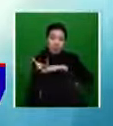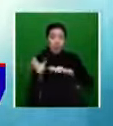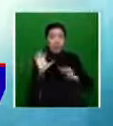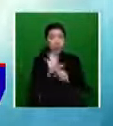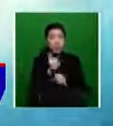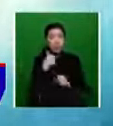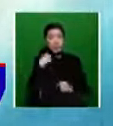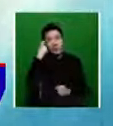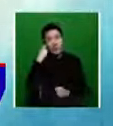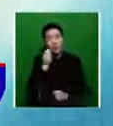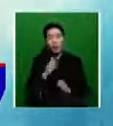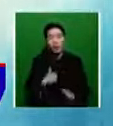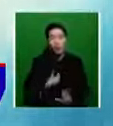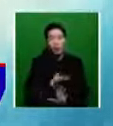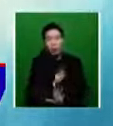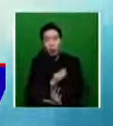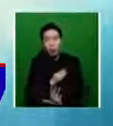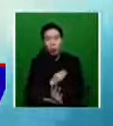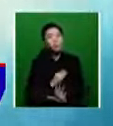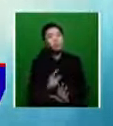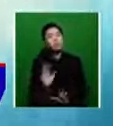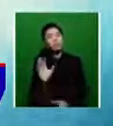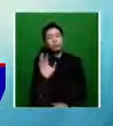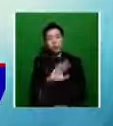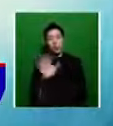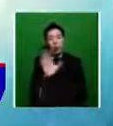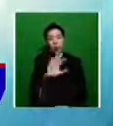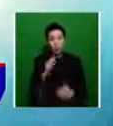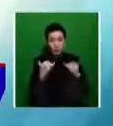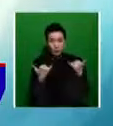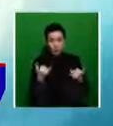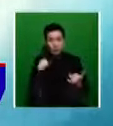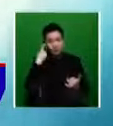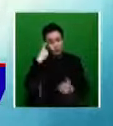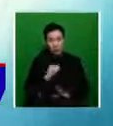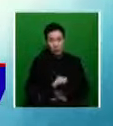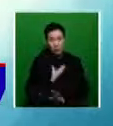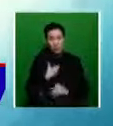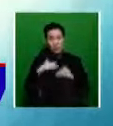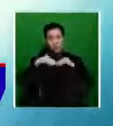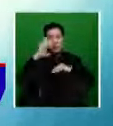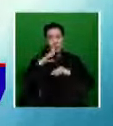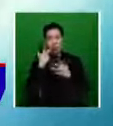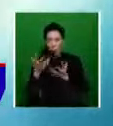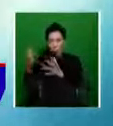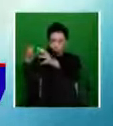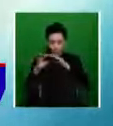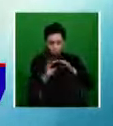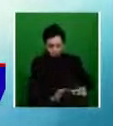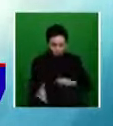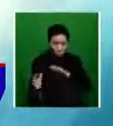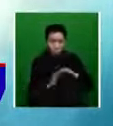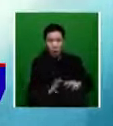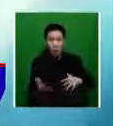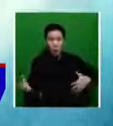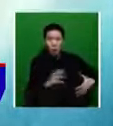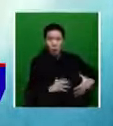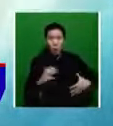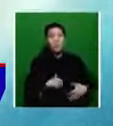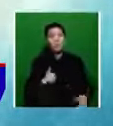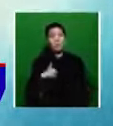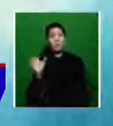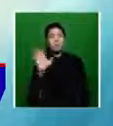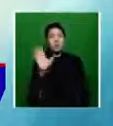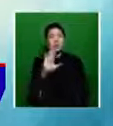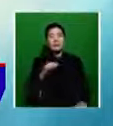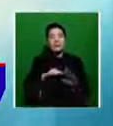ให้พี่น้องประชาชนไม่อยากให้ทุกท่านเนี่ยตระหนกตกใจกเกินไปนะครับไปกักตุนสินค้าเรายังไม่ถึงมาตรการข